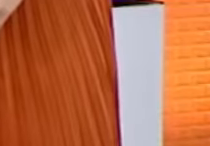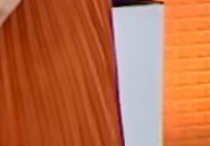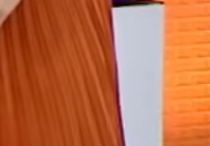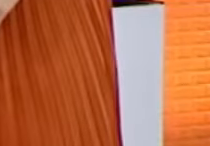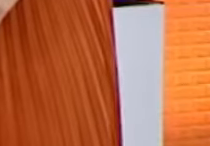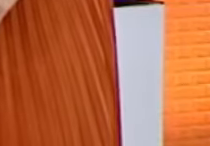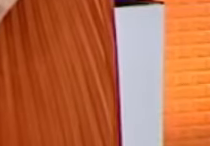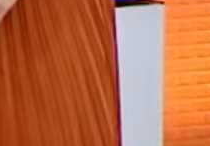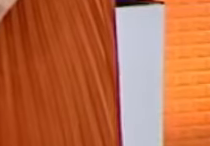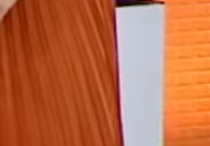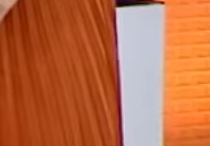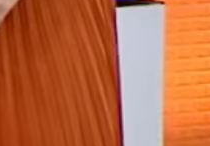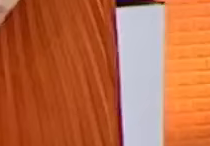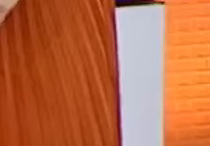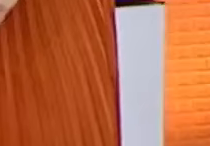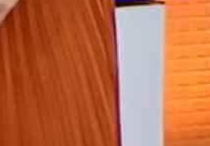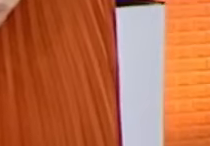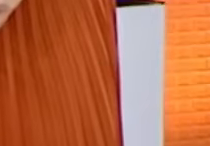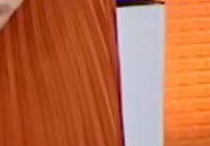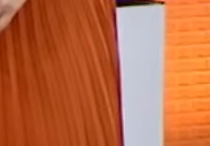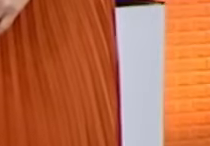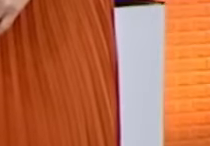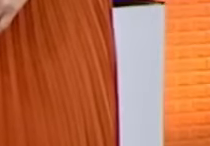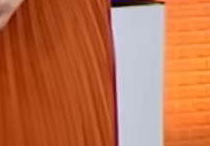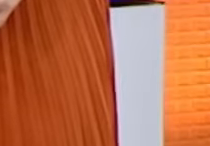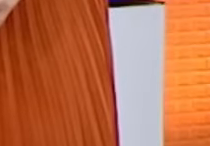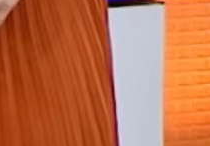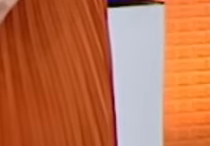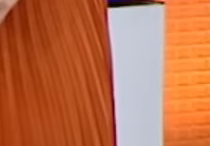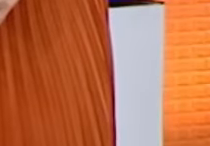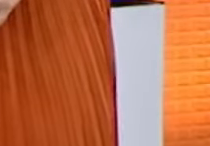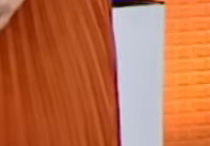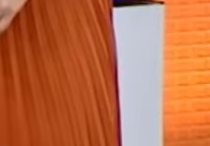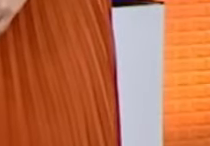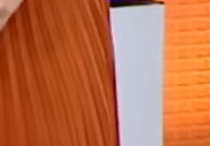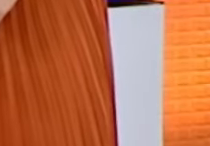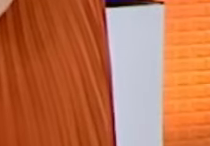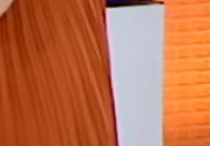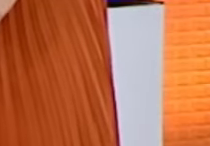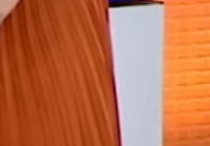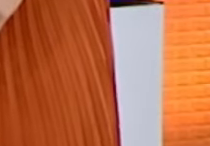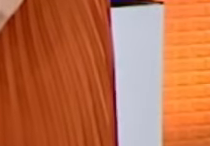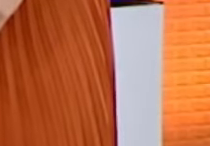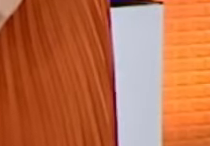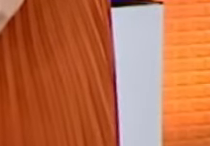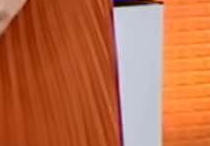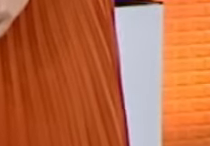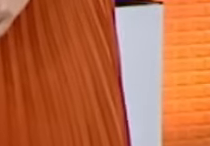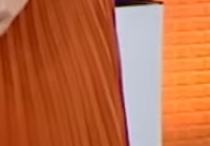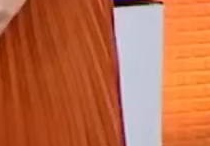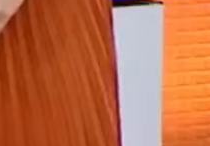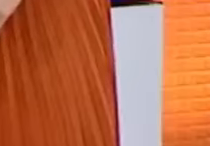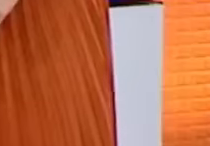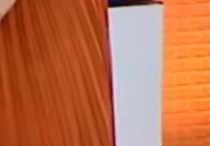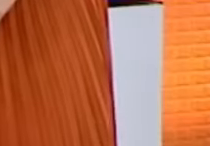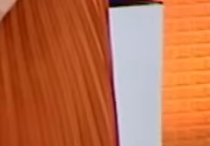Kapuso, para una ka sa mga balita, mag-subscribe sa GMA Integrated News sa YouTube. Sa mga Kapuso abroad, subaybayan